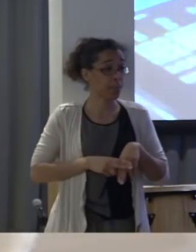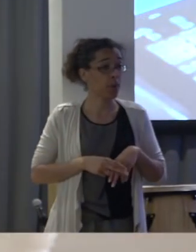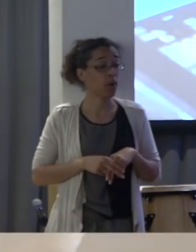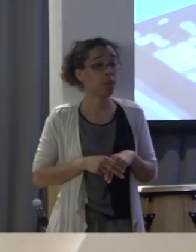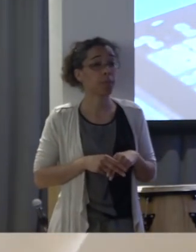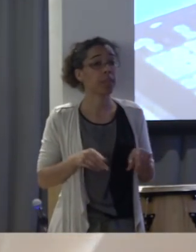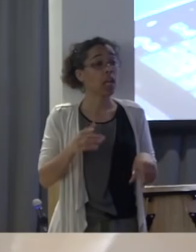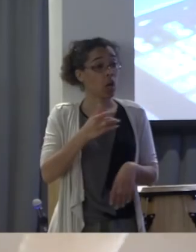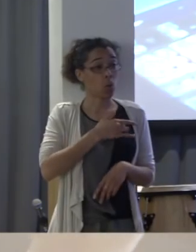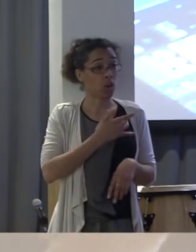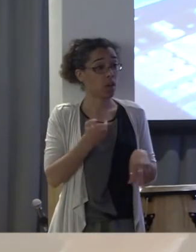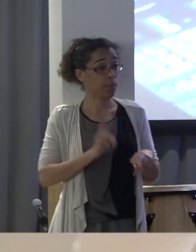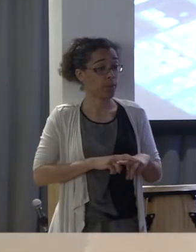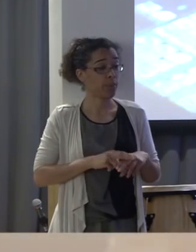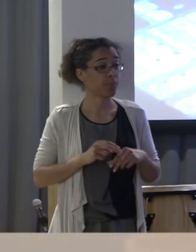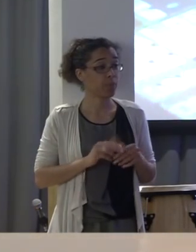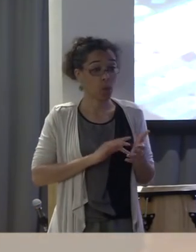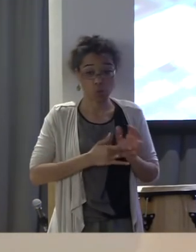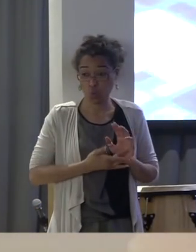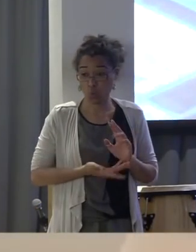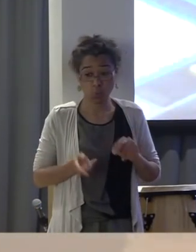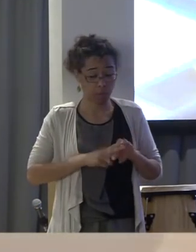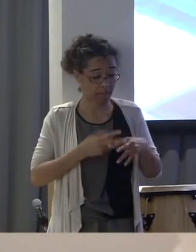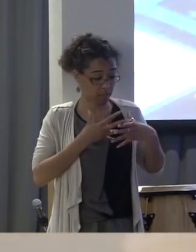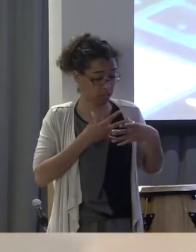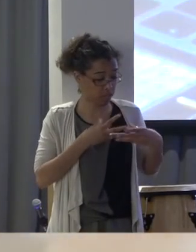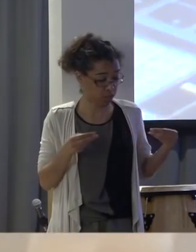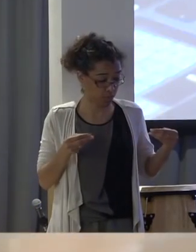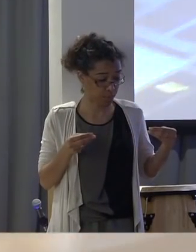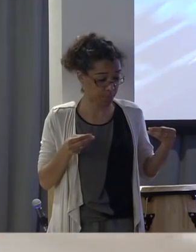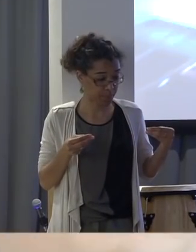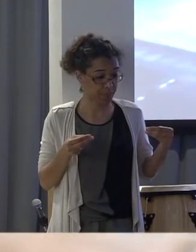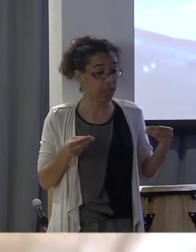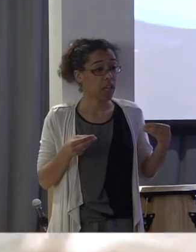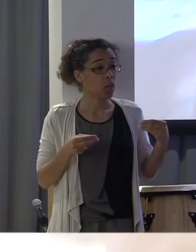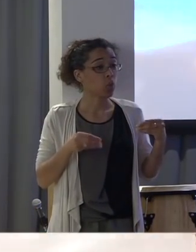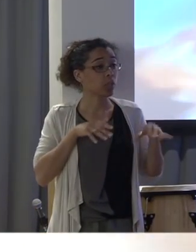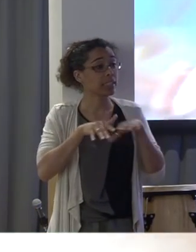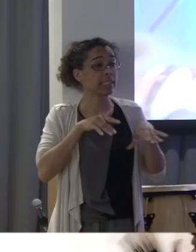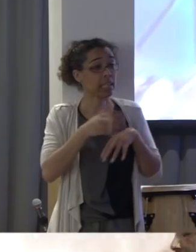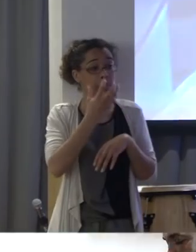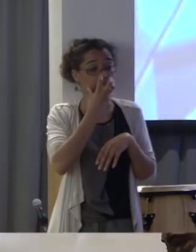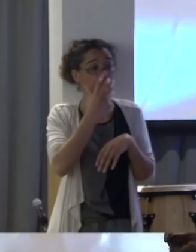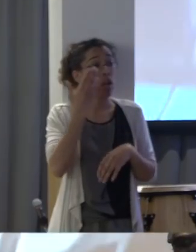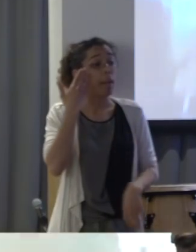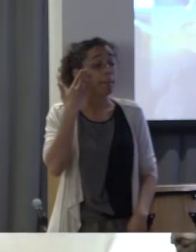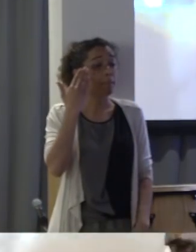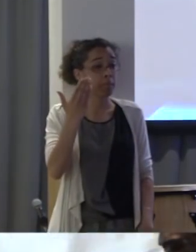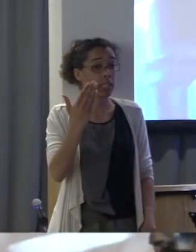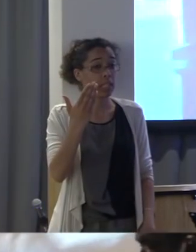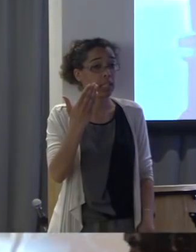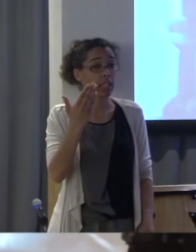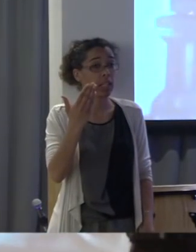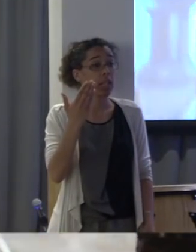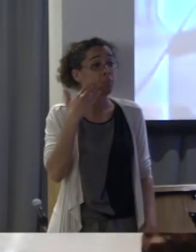et le cœur sont morts. Totalement, décompensée de système respiratoire. C'est-à-dire que si jamais elle venait